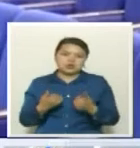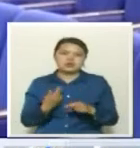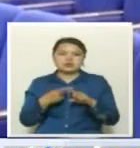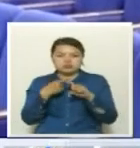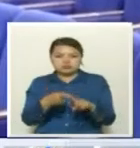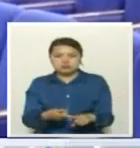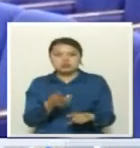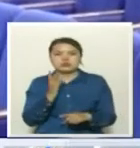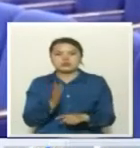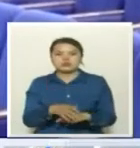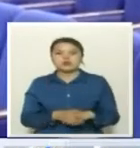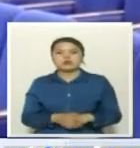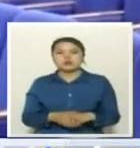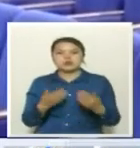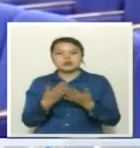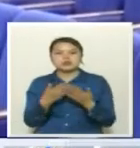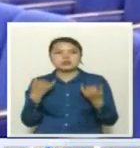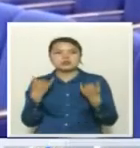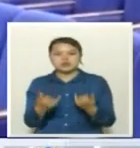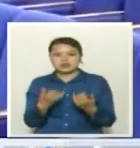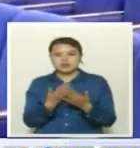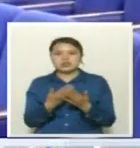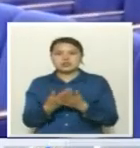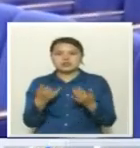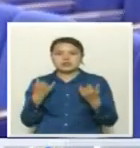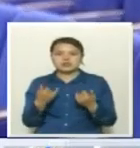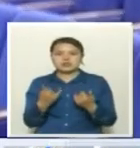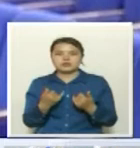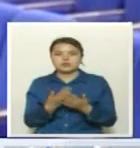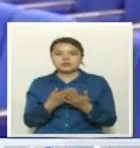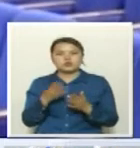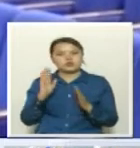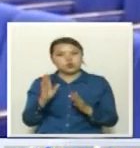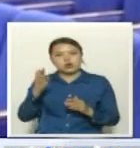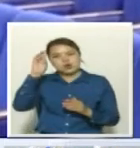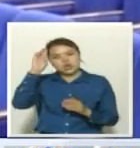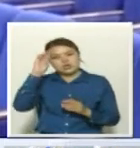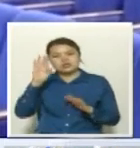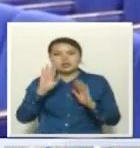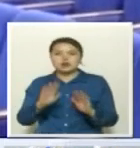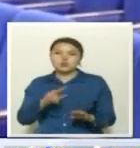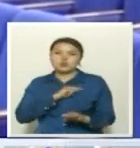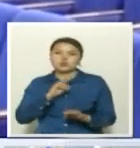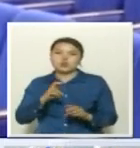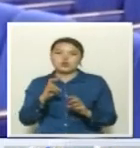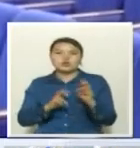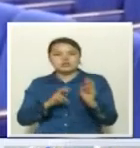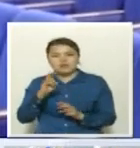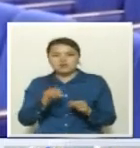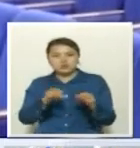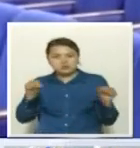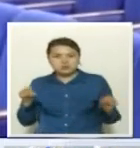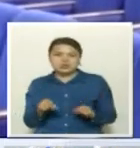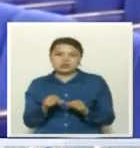өзгертпеуге. Көбінесе біздер заңды тұлғаларға бағасын көтертіп отырмыз. Ірі-ірі мекемелер, сосын бюджет